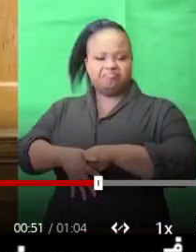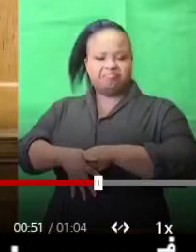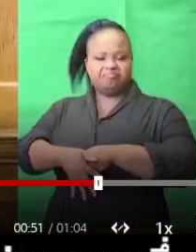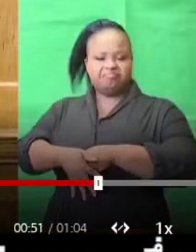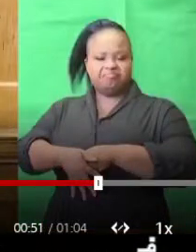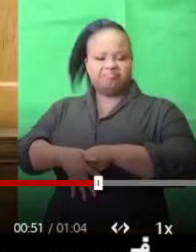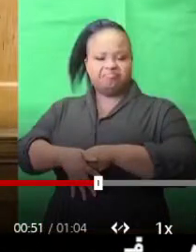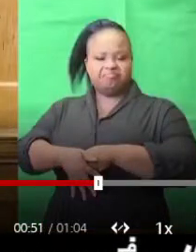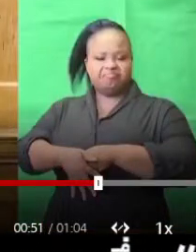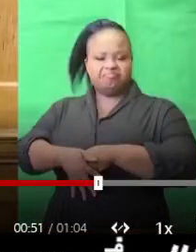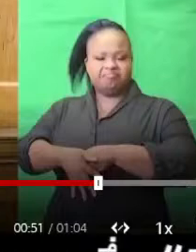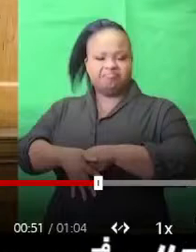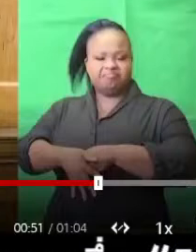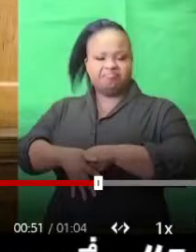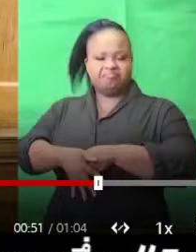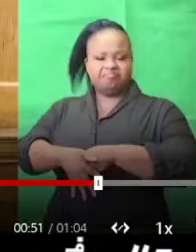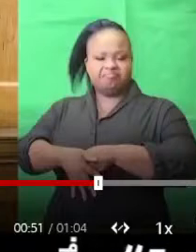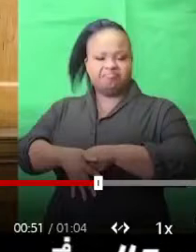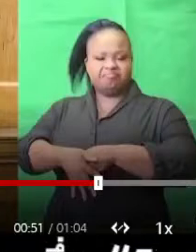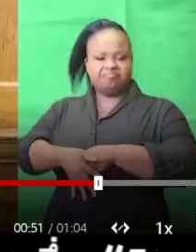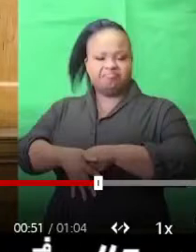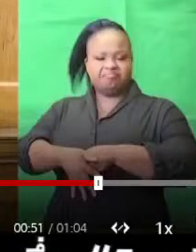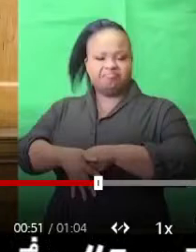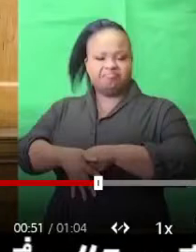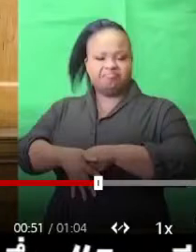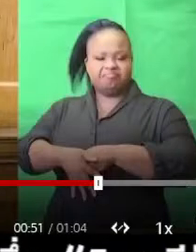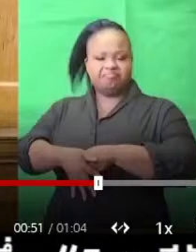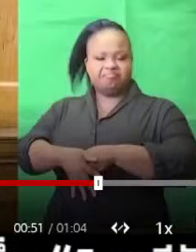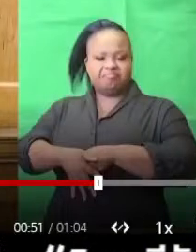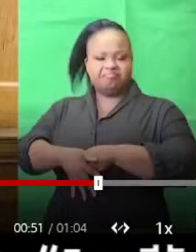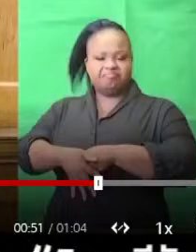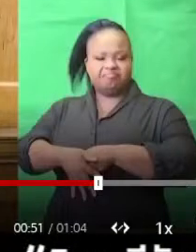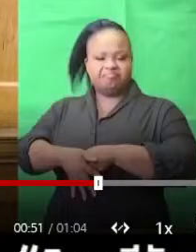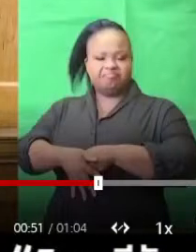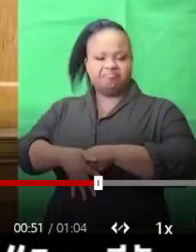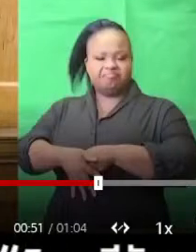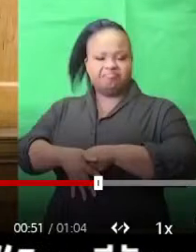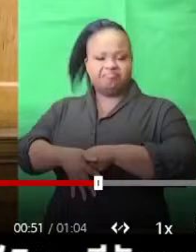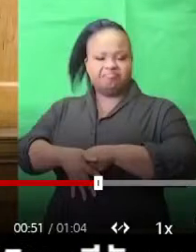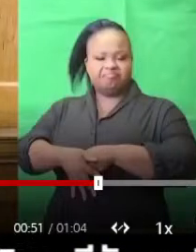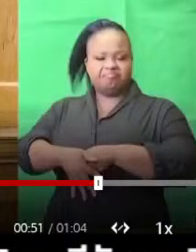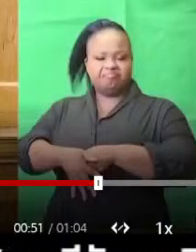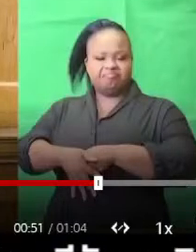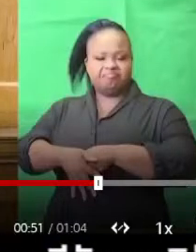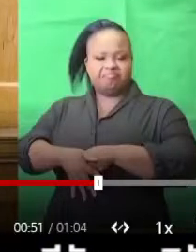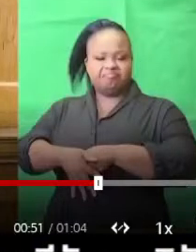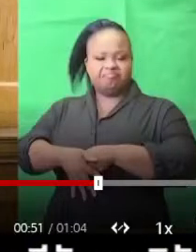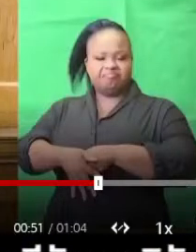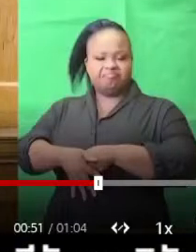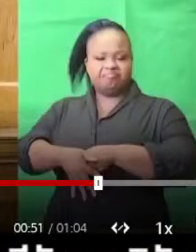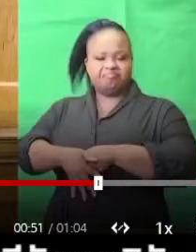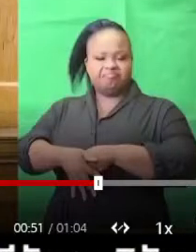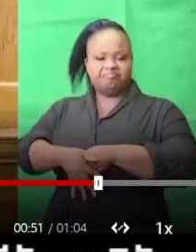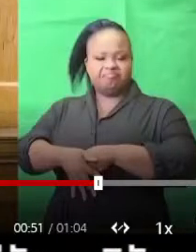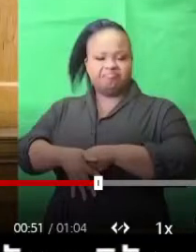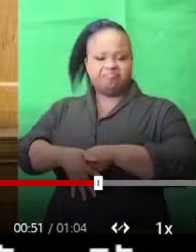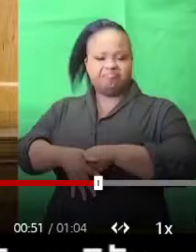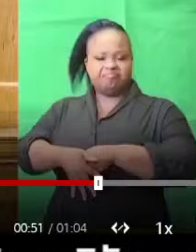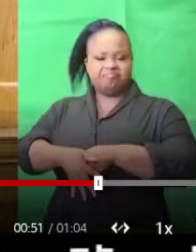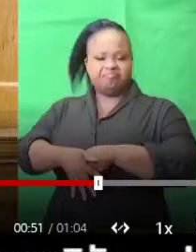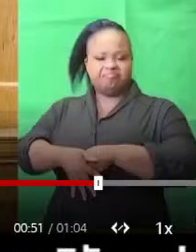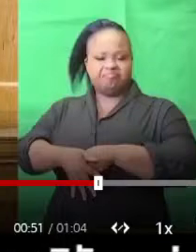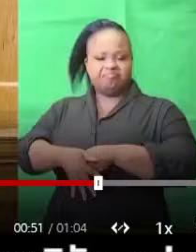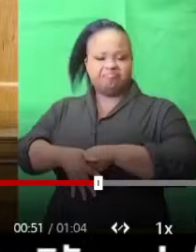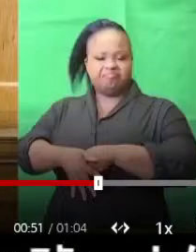ประธานาธิบดีท่านนี้บอกว่านี่คือการเลือกปฏิบัติที่